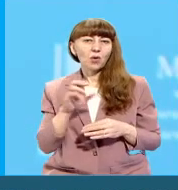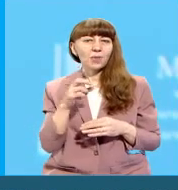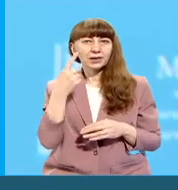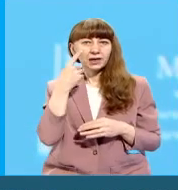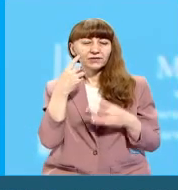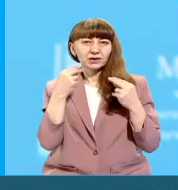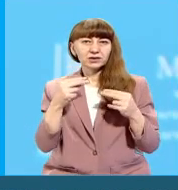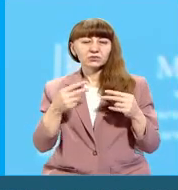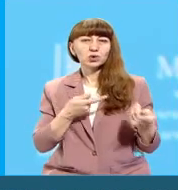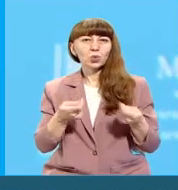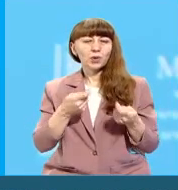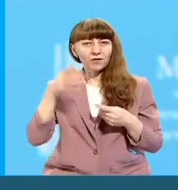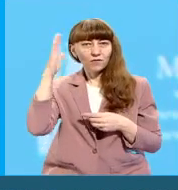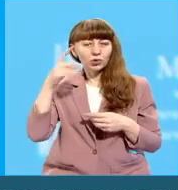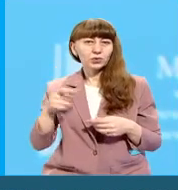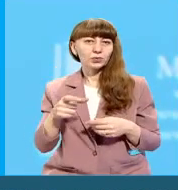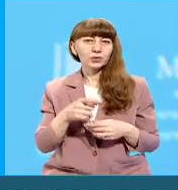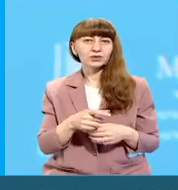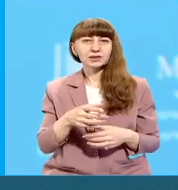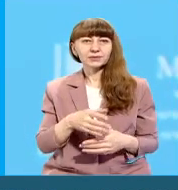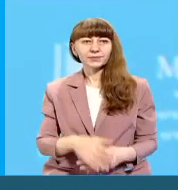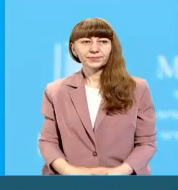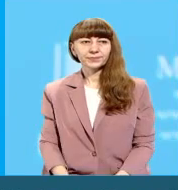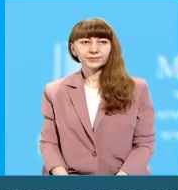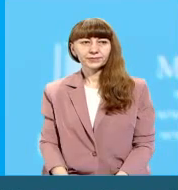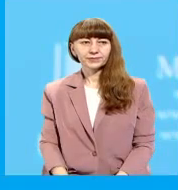эно управления водными ресурсами к